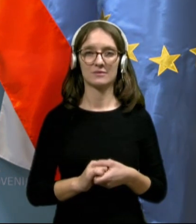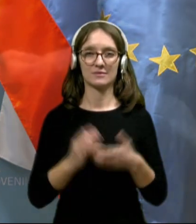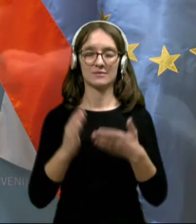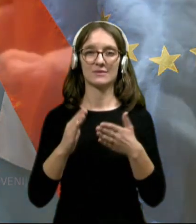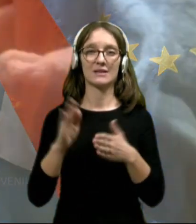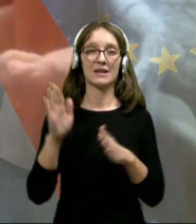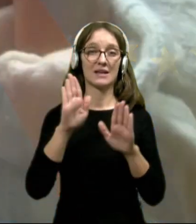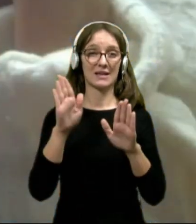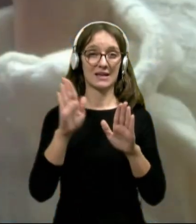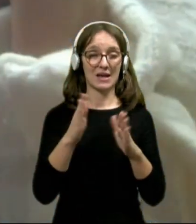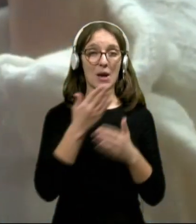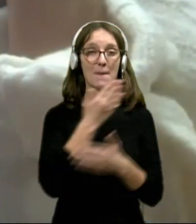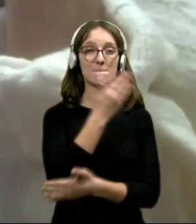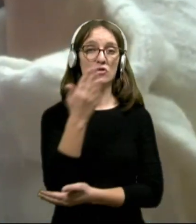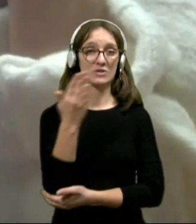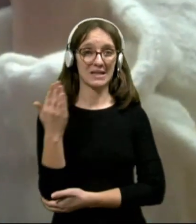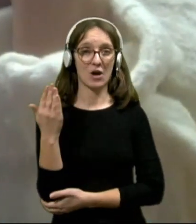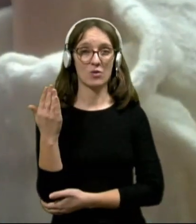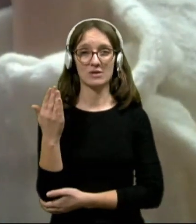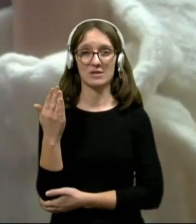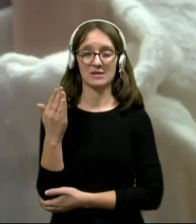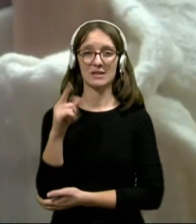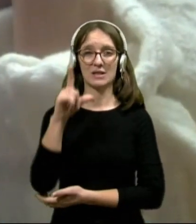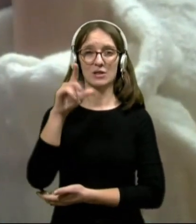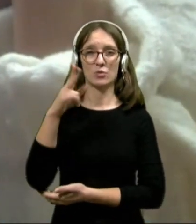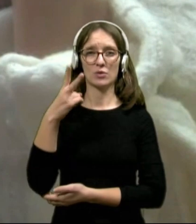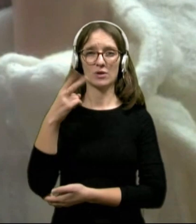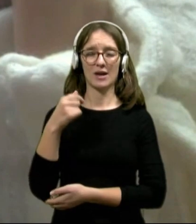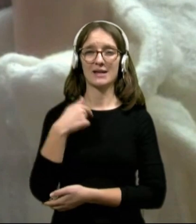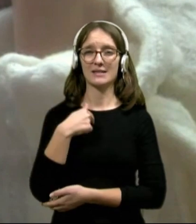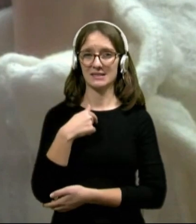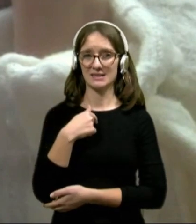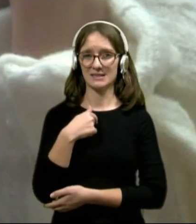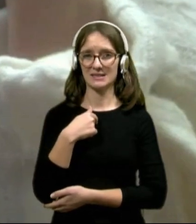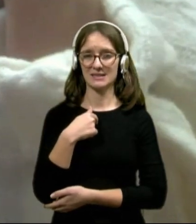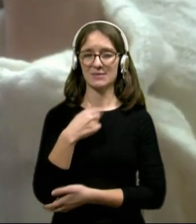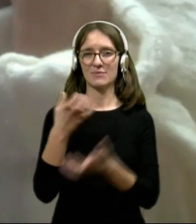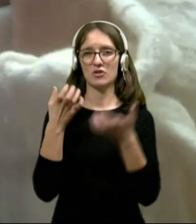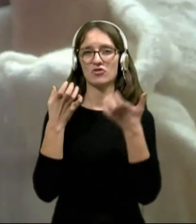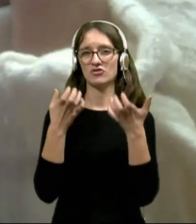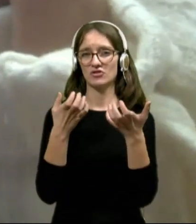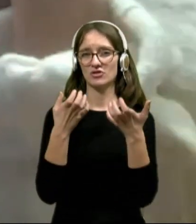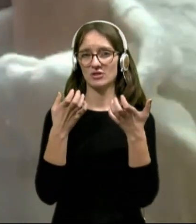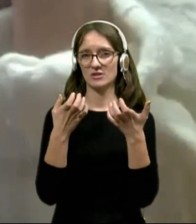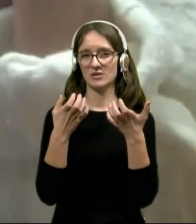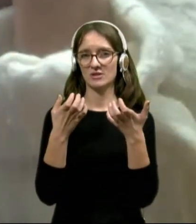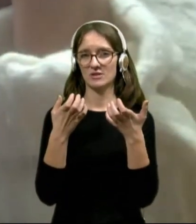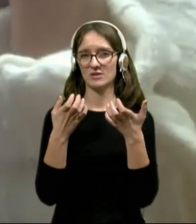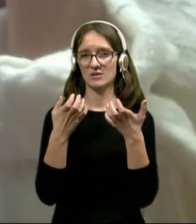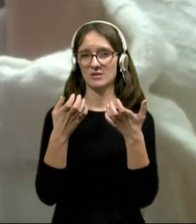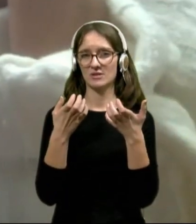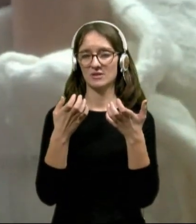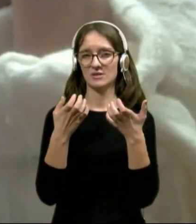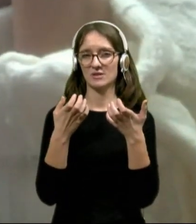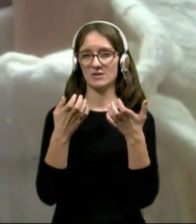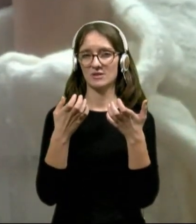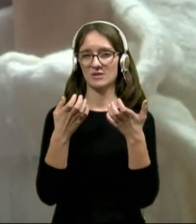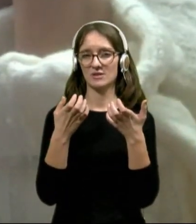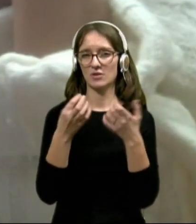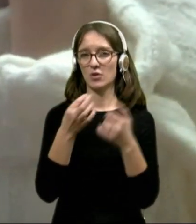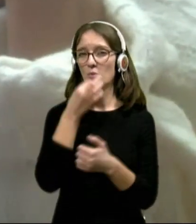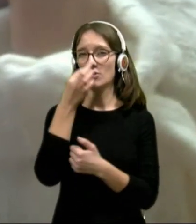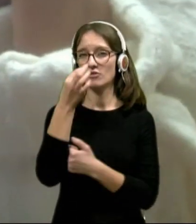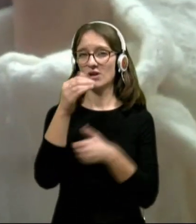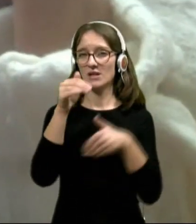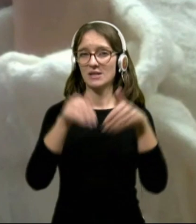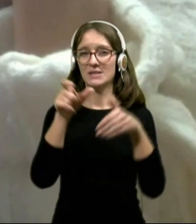Ja, pozdravljam. Luka, jaz sem prejšla kot teda postaviti vprašanje ministru